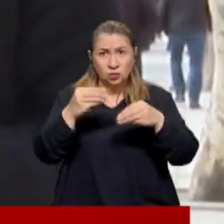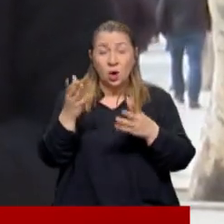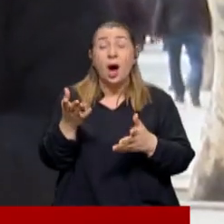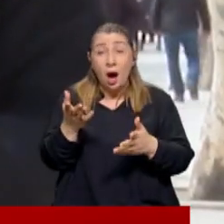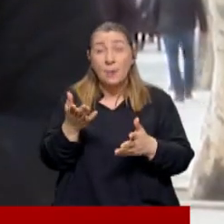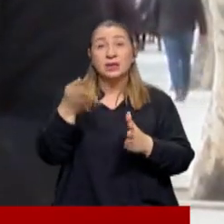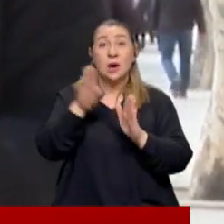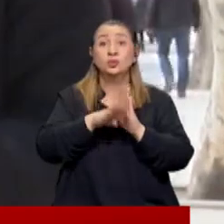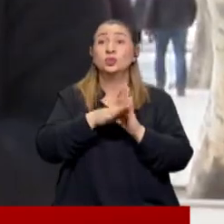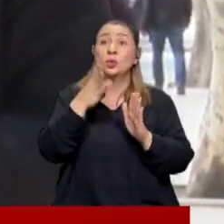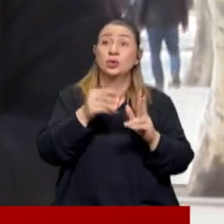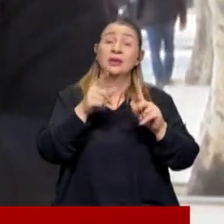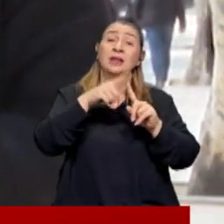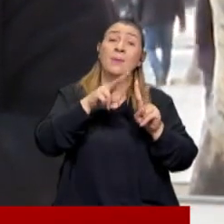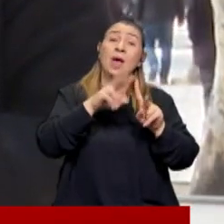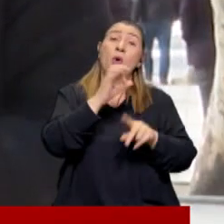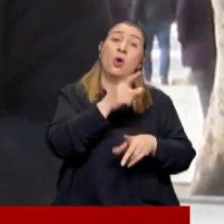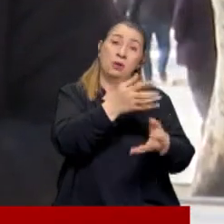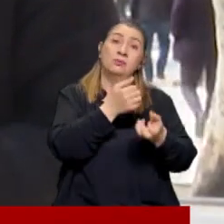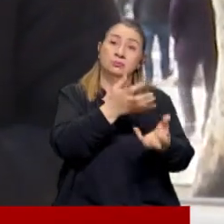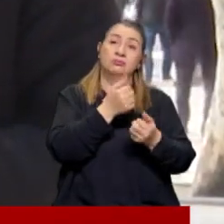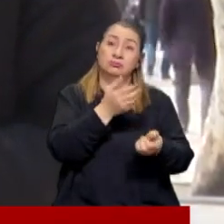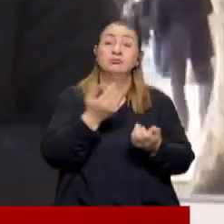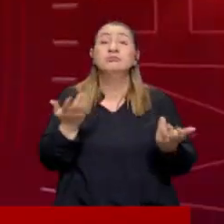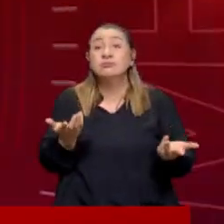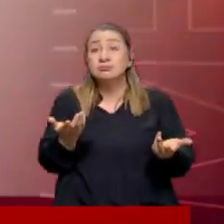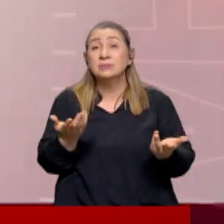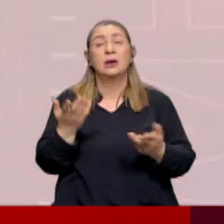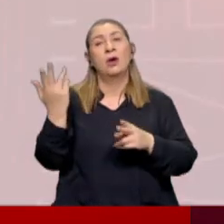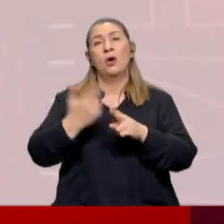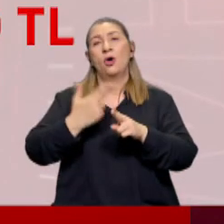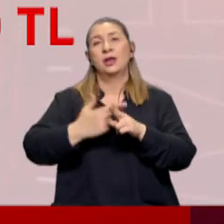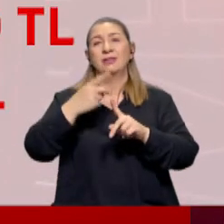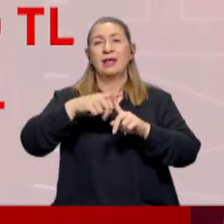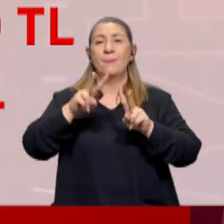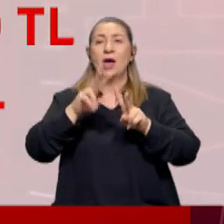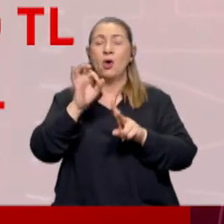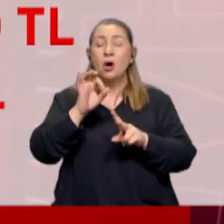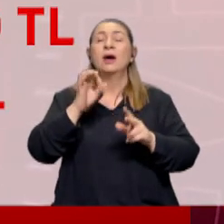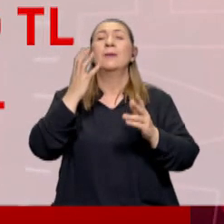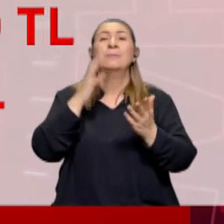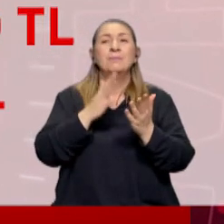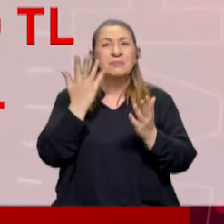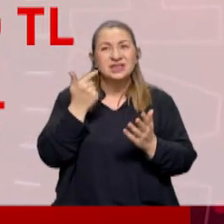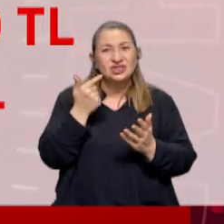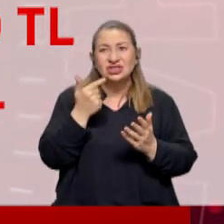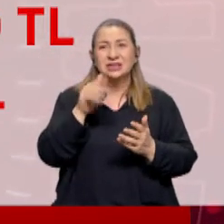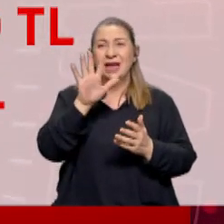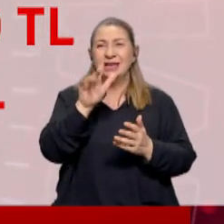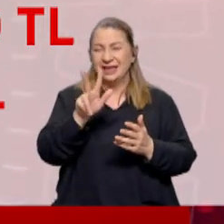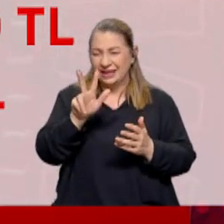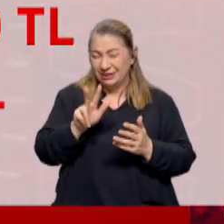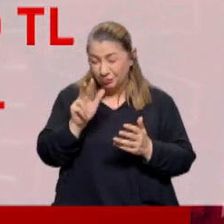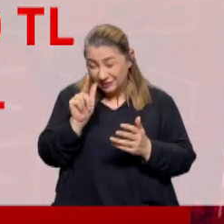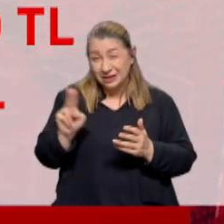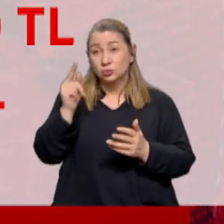ama daha ucuz olduğu için tüketiciler TM uyu tercih ediyor Örneğin TM O da beş kilo pirinç 57 Buçuk Lira Tarım